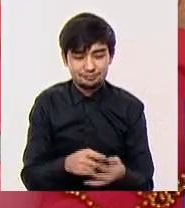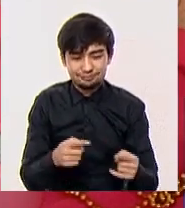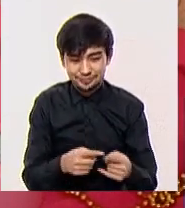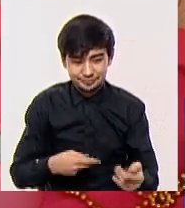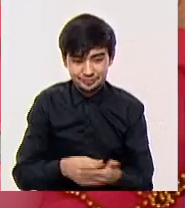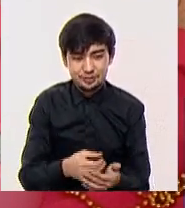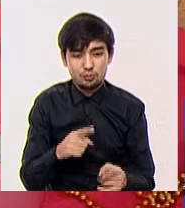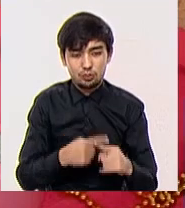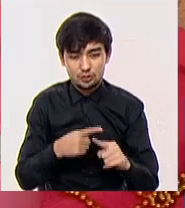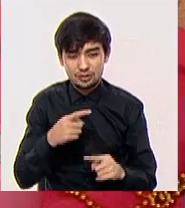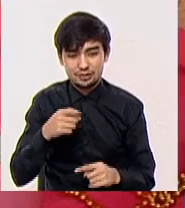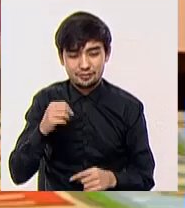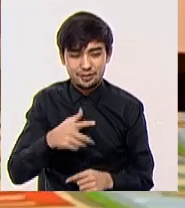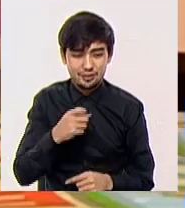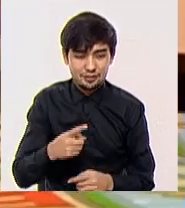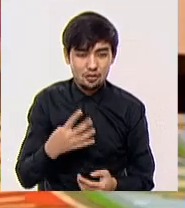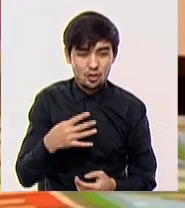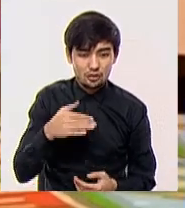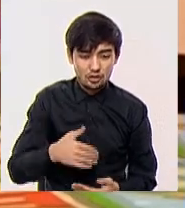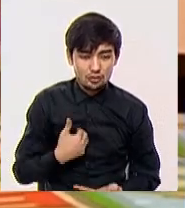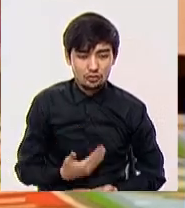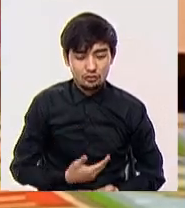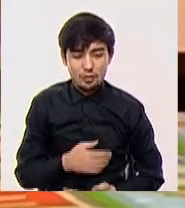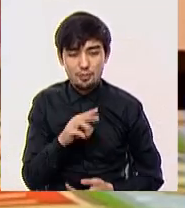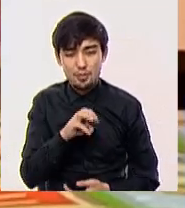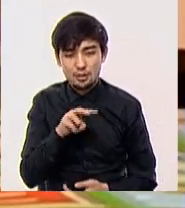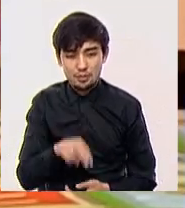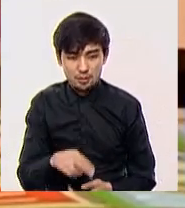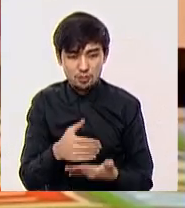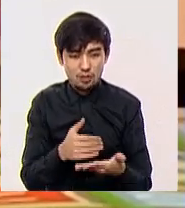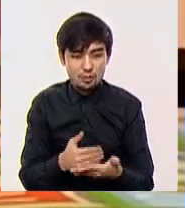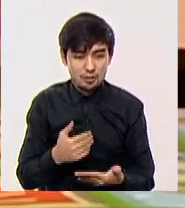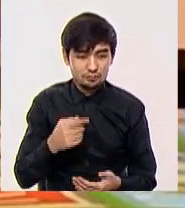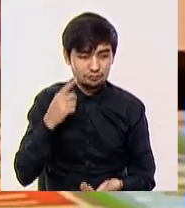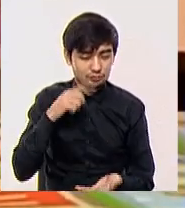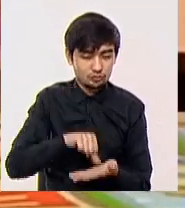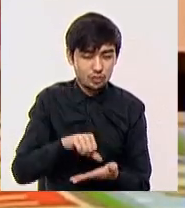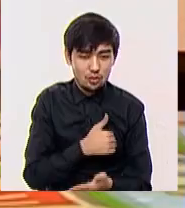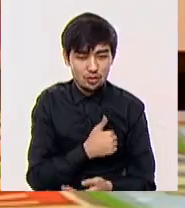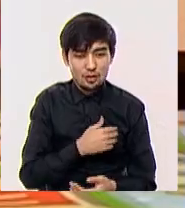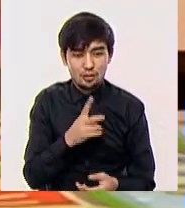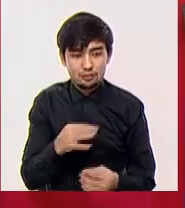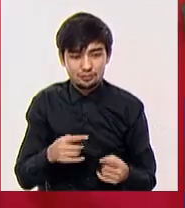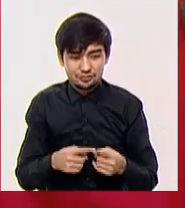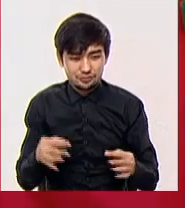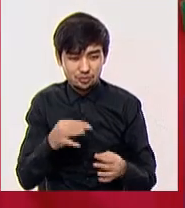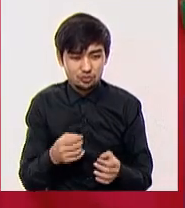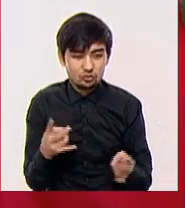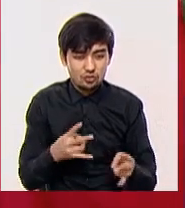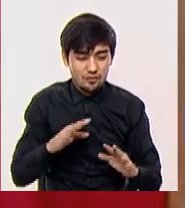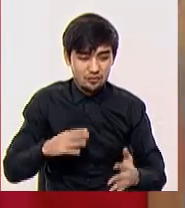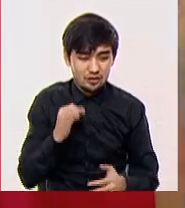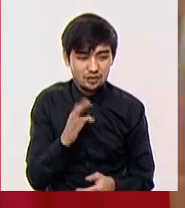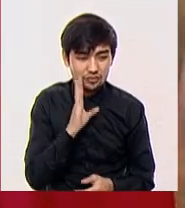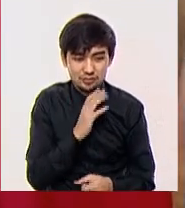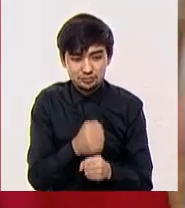На 40 тысяч живем. Махпал хотела принять участие в программе субсидирования арендного жилья. Но, несмотря на острую нужду, сделать